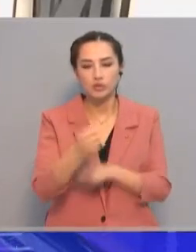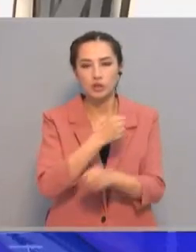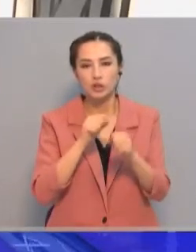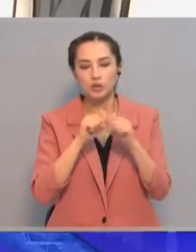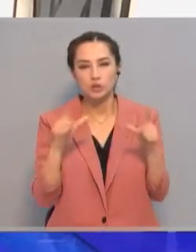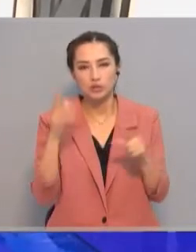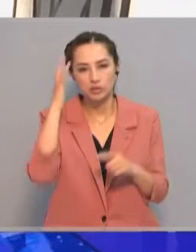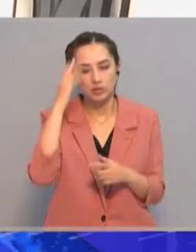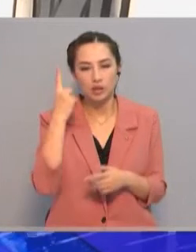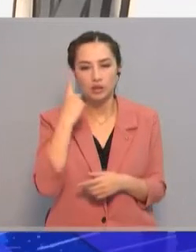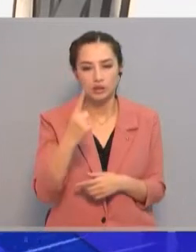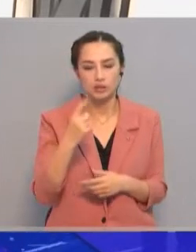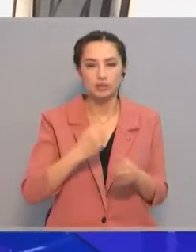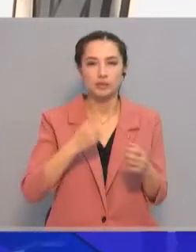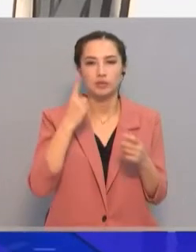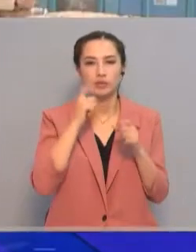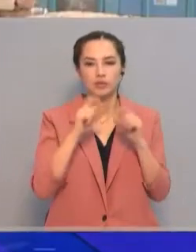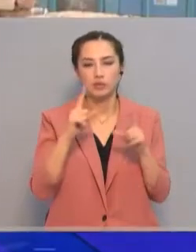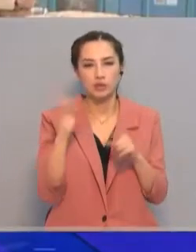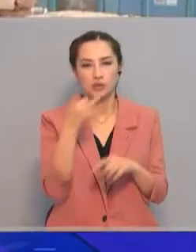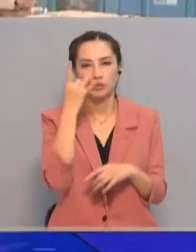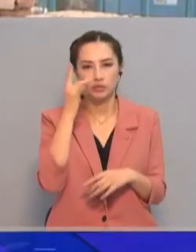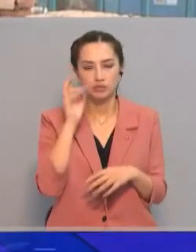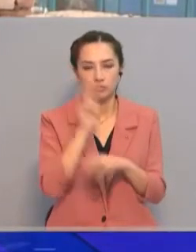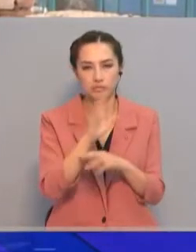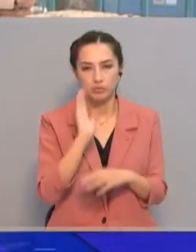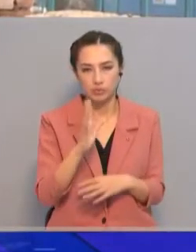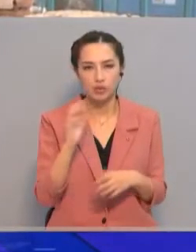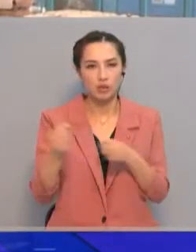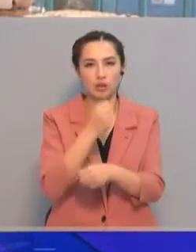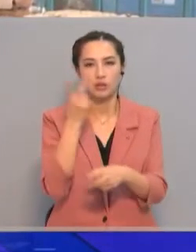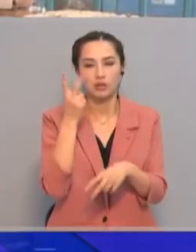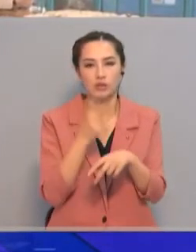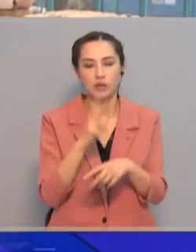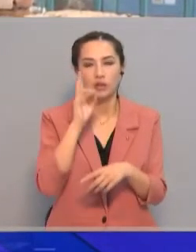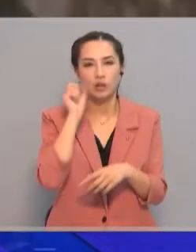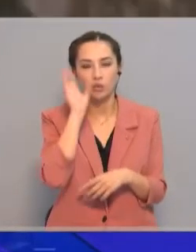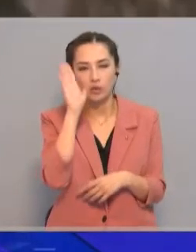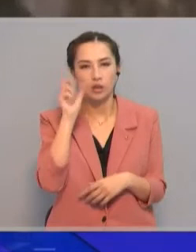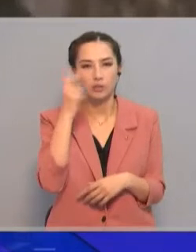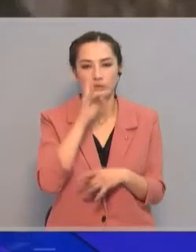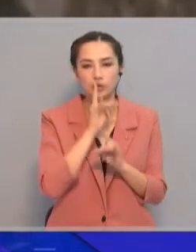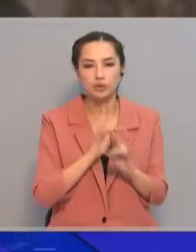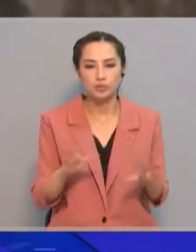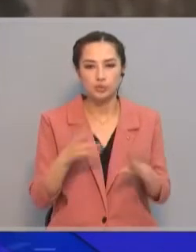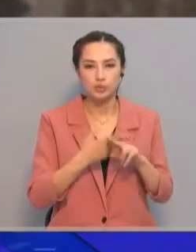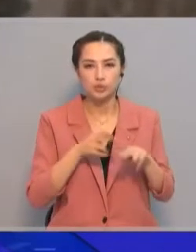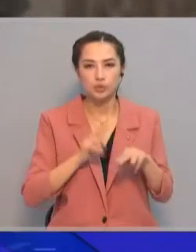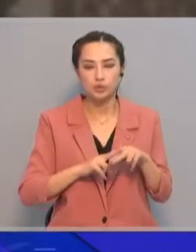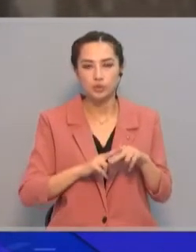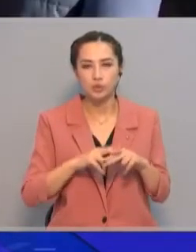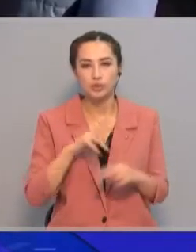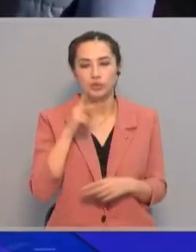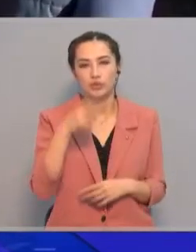школах и перехода на одну смену. Это необходимо для повышения качества образования, считают ответственные за отрасль. Отметим,